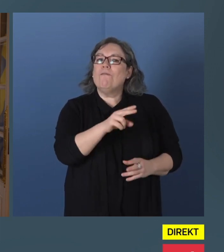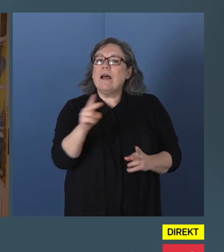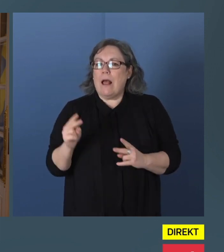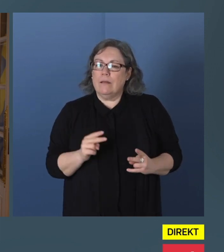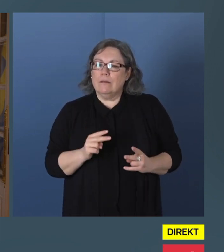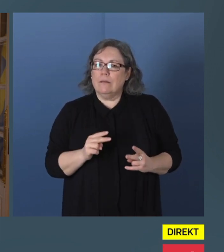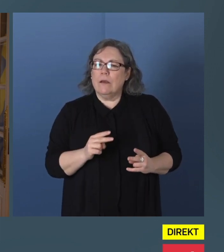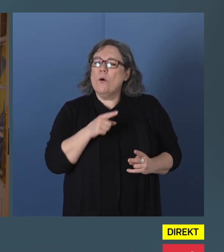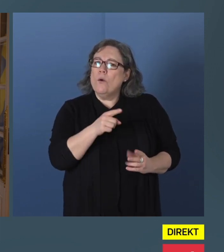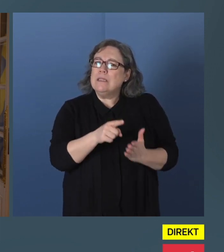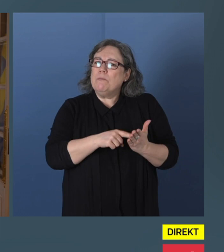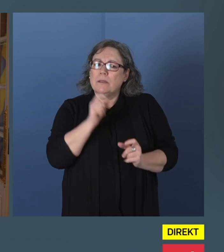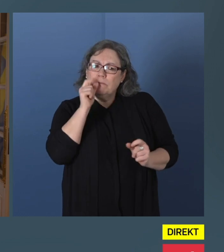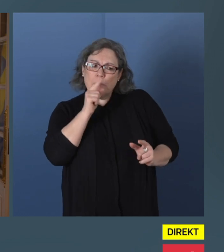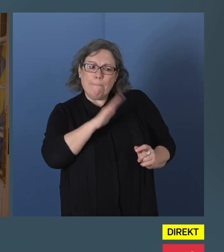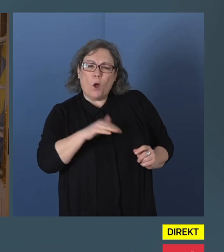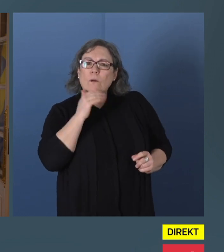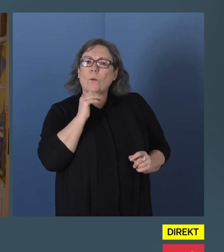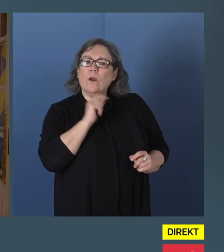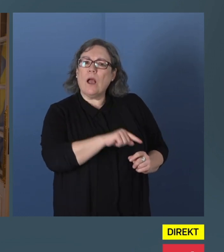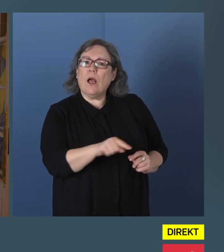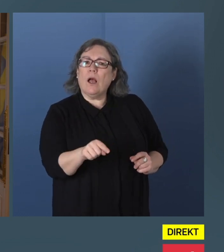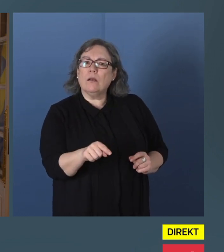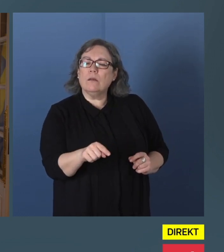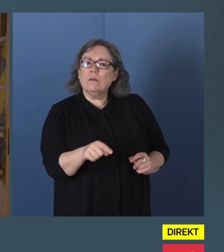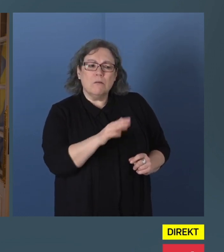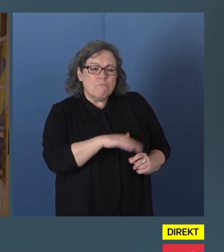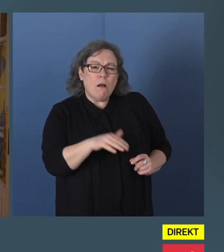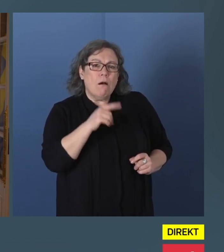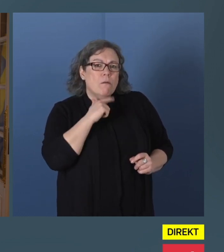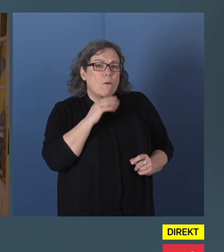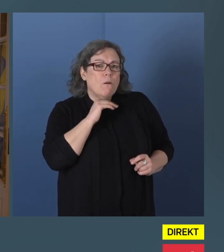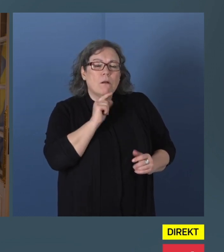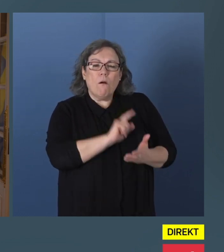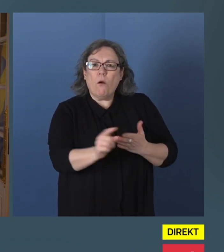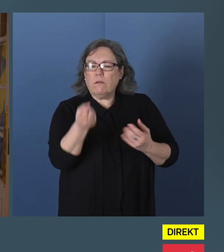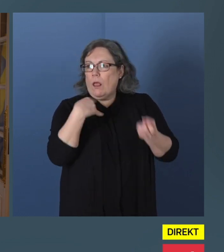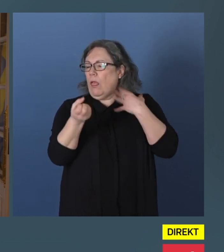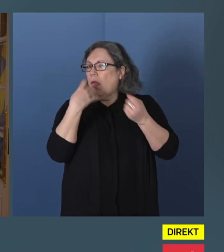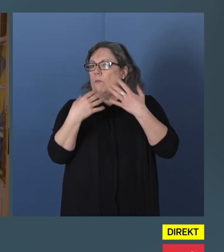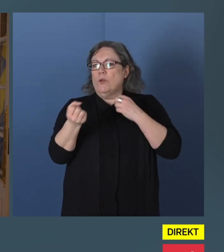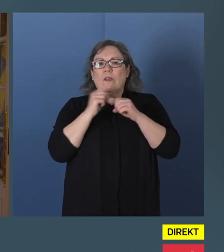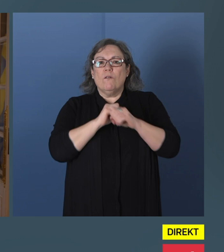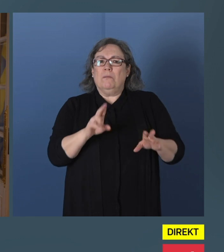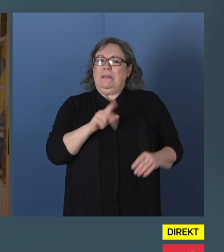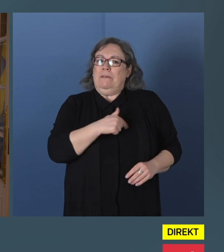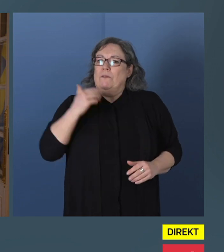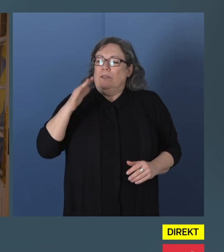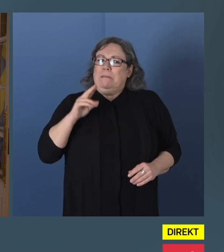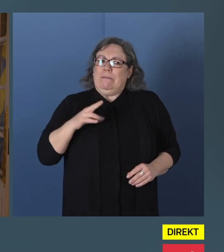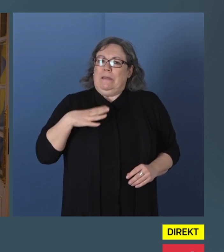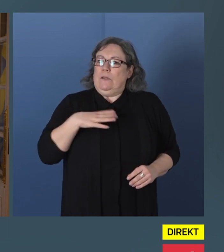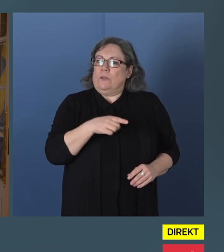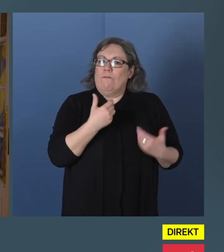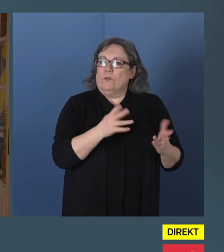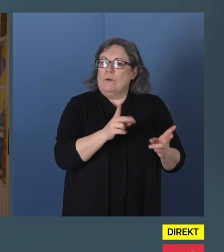särskilt uppmärksam på barn och unga. De nås ofta av mer information än vad vi vuxna kanske önskar.